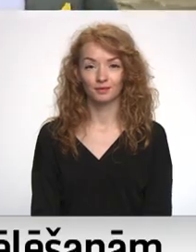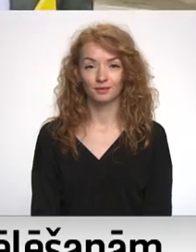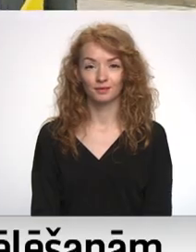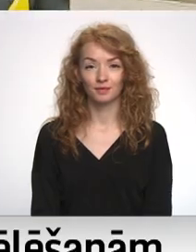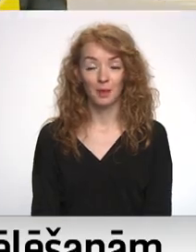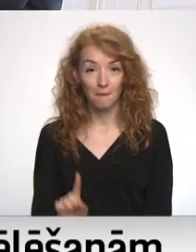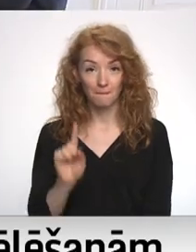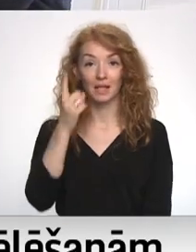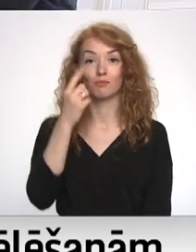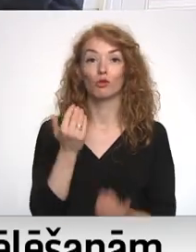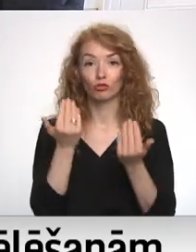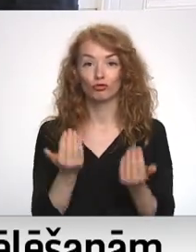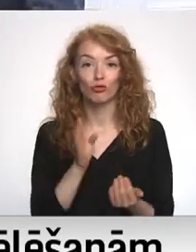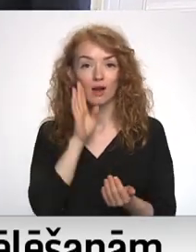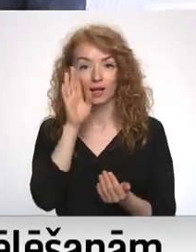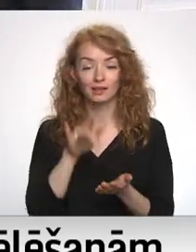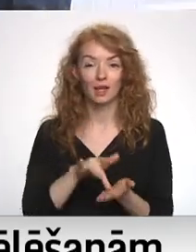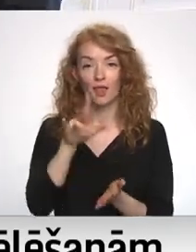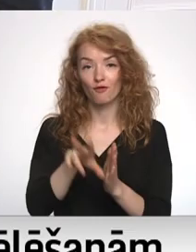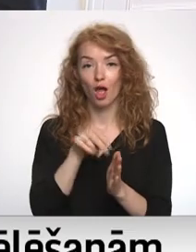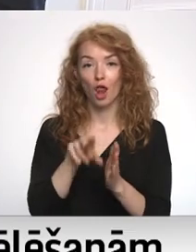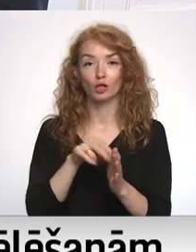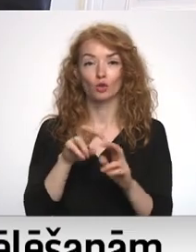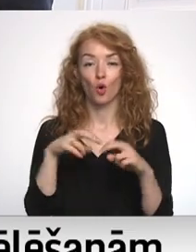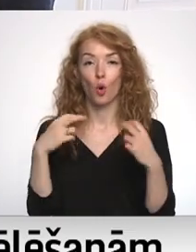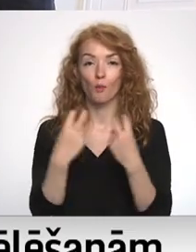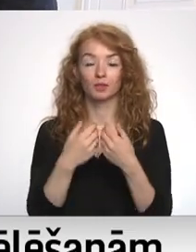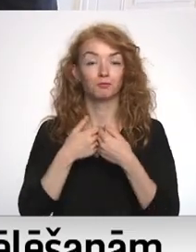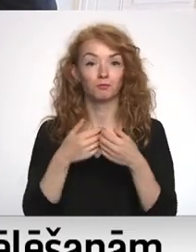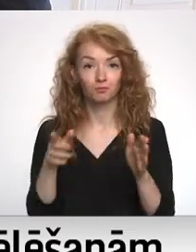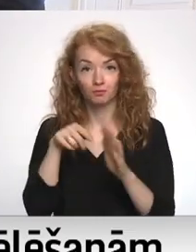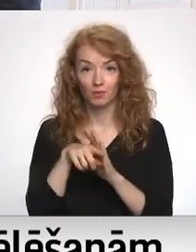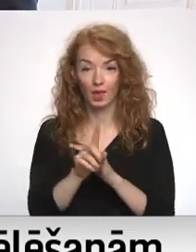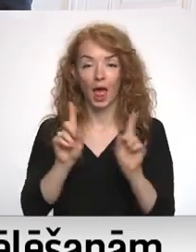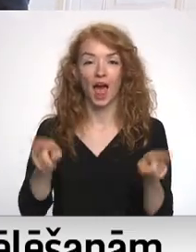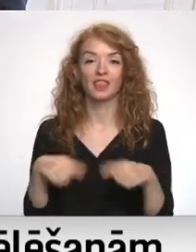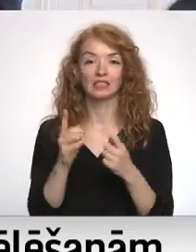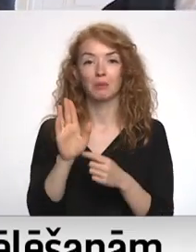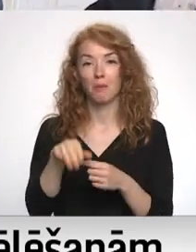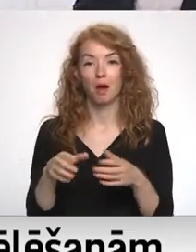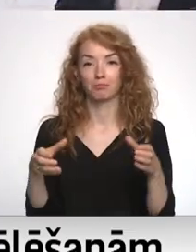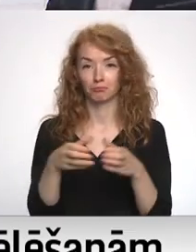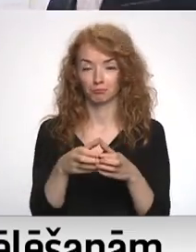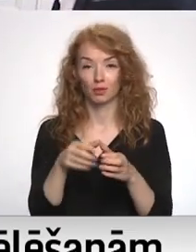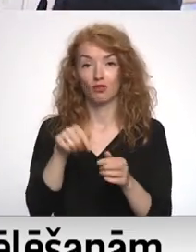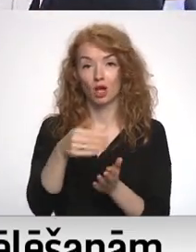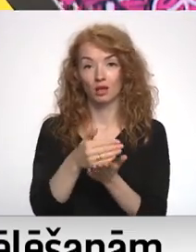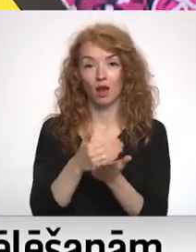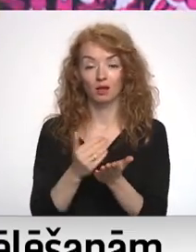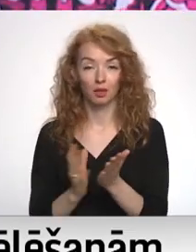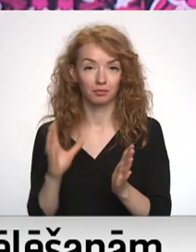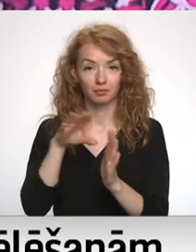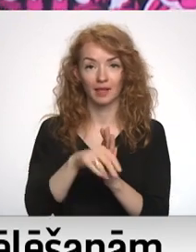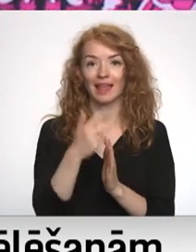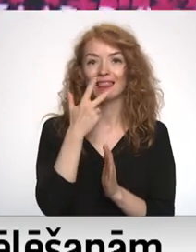Kā pirmie šorīt Centrālās vēlēšana komisijas durvis vēra apvienības attīstībai par pārstāvi. Šajā sarakstā apvienojušās